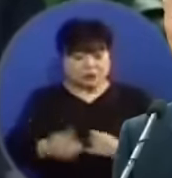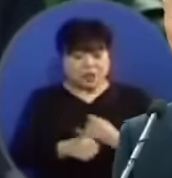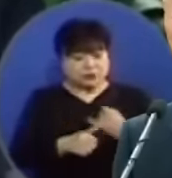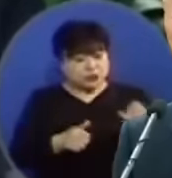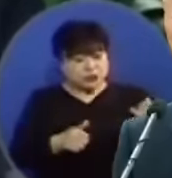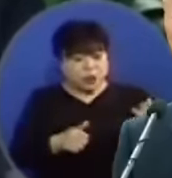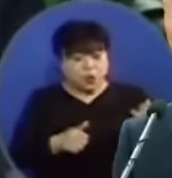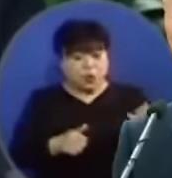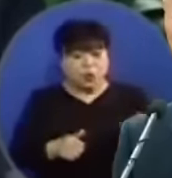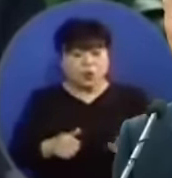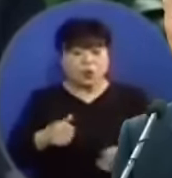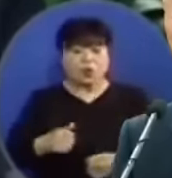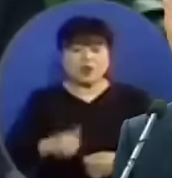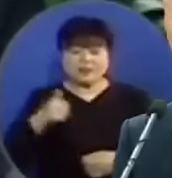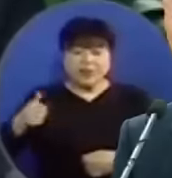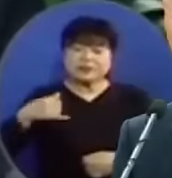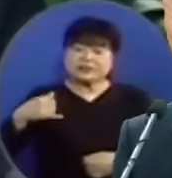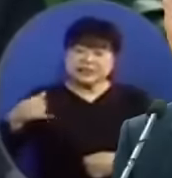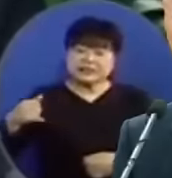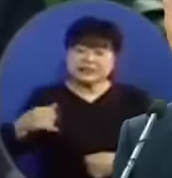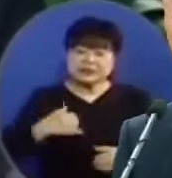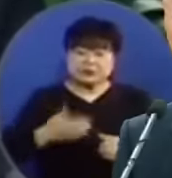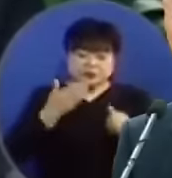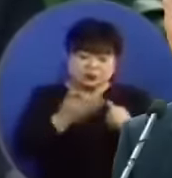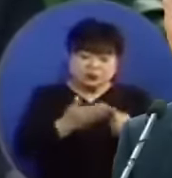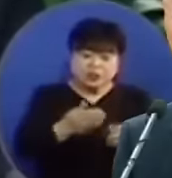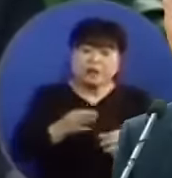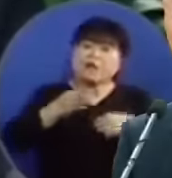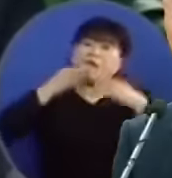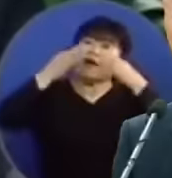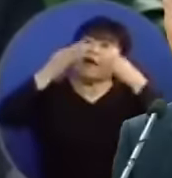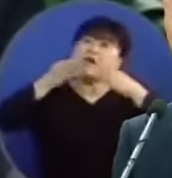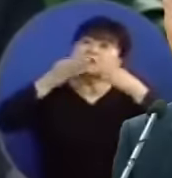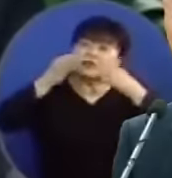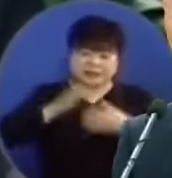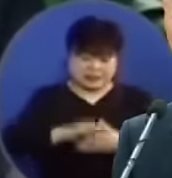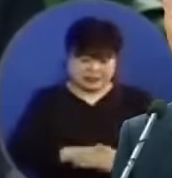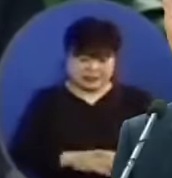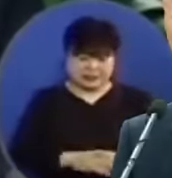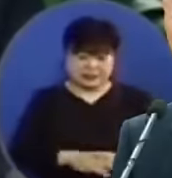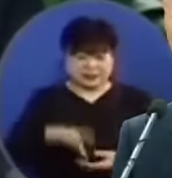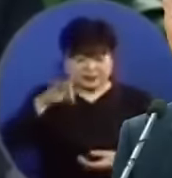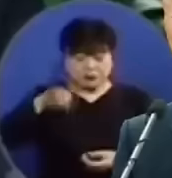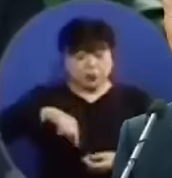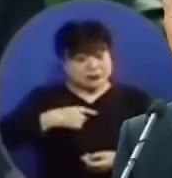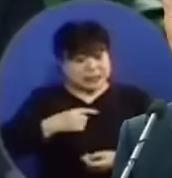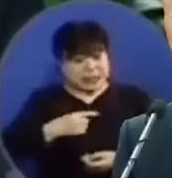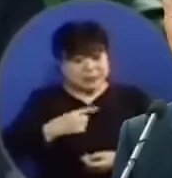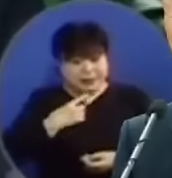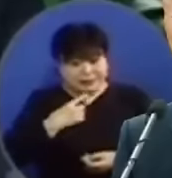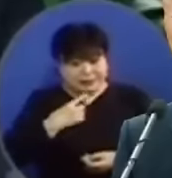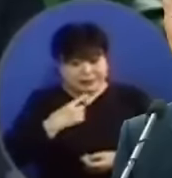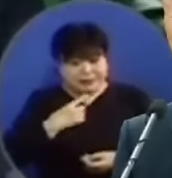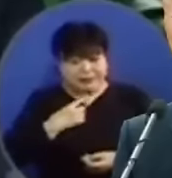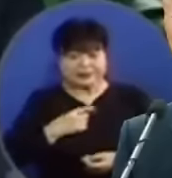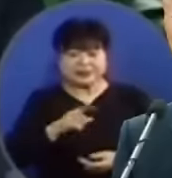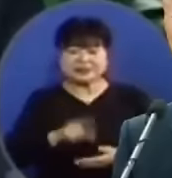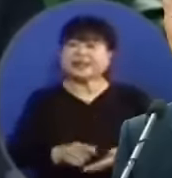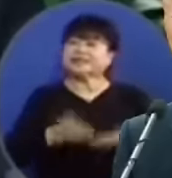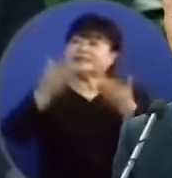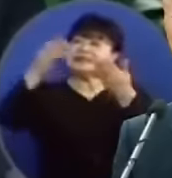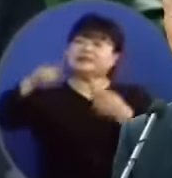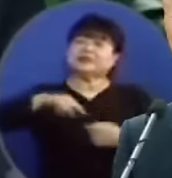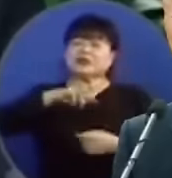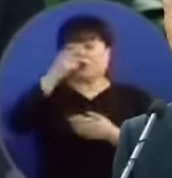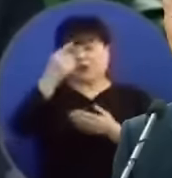남편과 자녀들을 기쁘게 하려고 애를 쓰면 처음에는 내 혼자만 애를 쓰는 것 같지만은 그 기쁨이 세월이 흘러가면